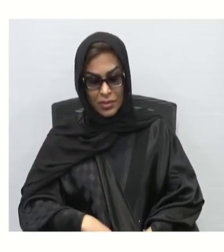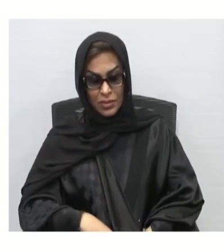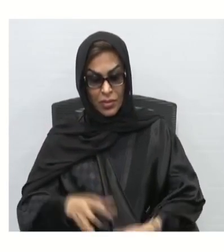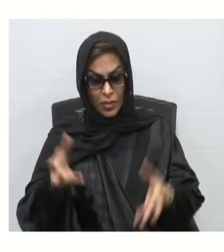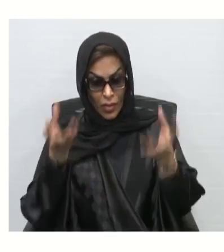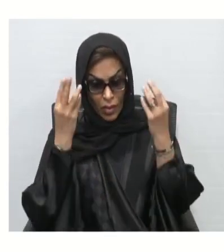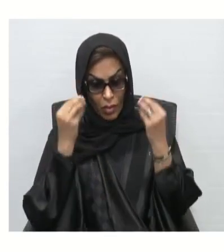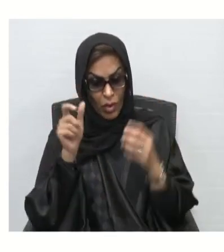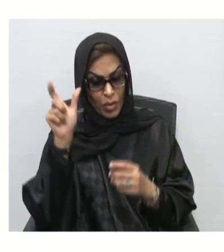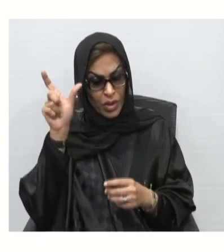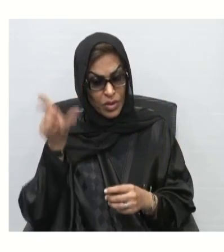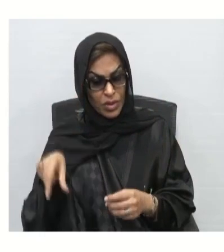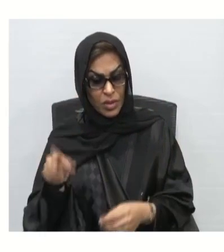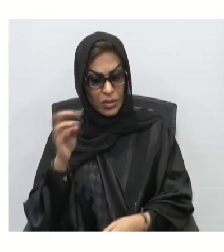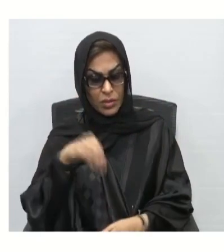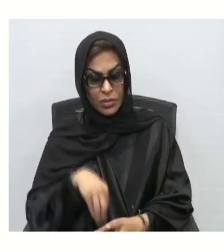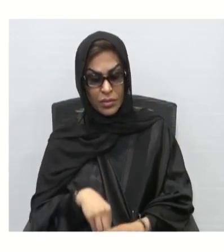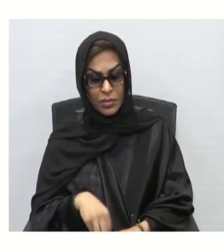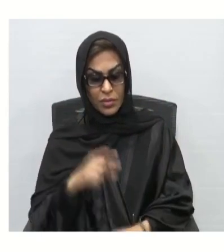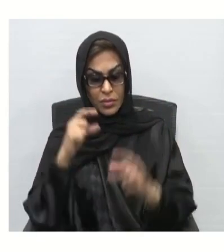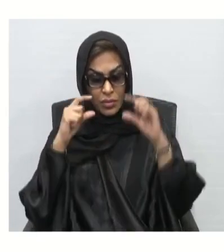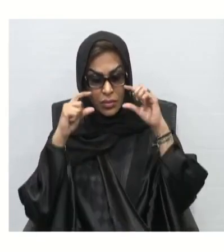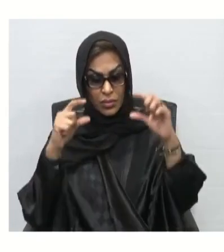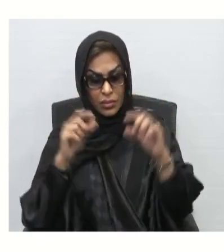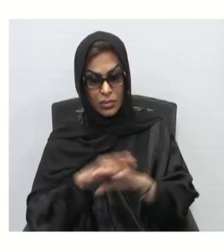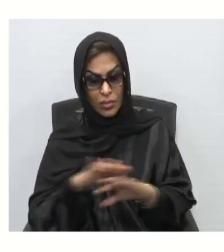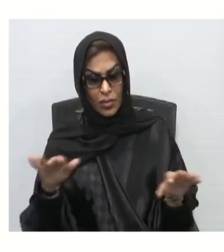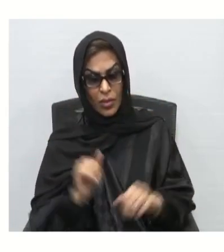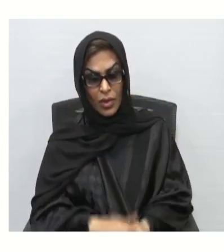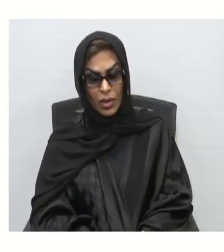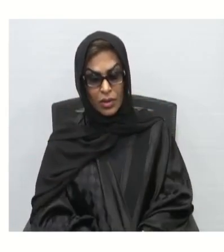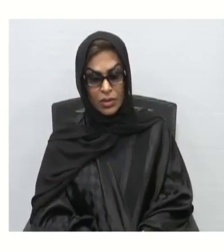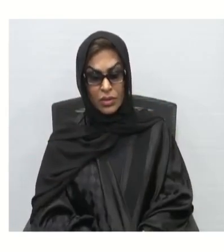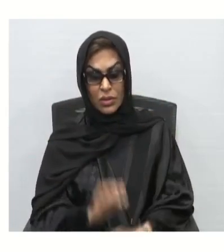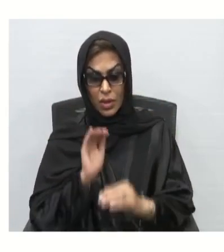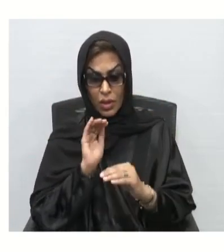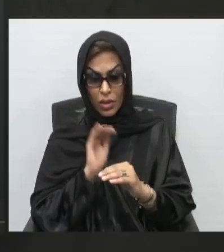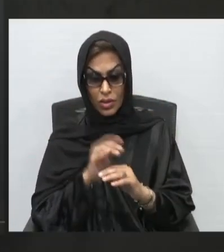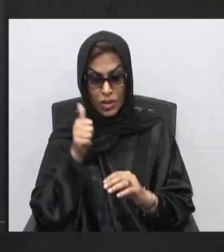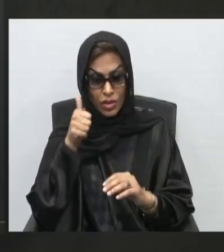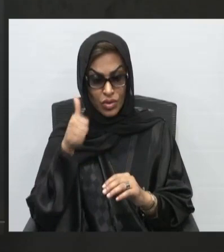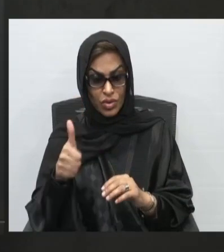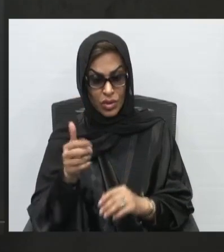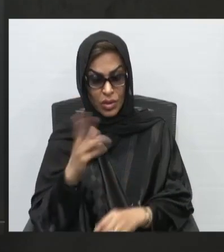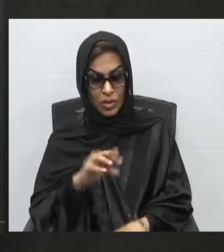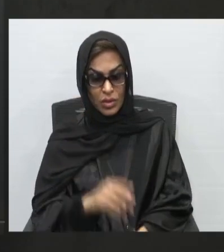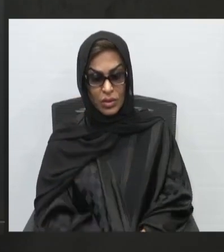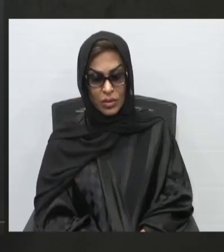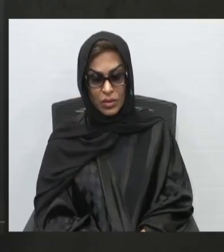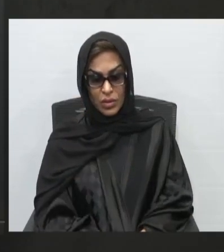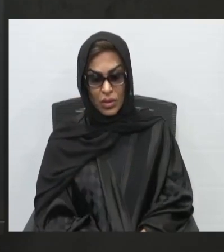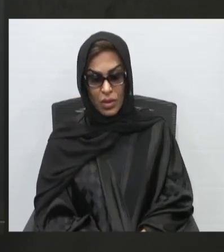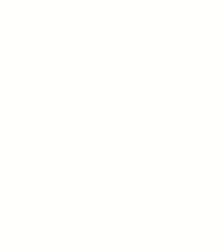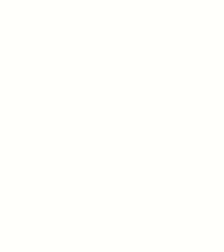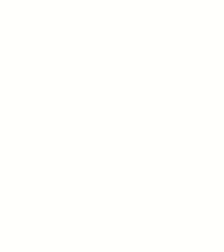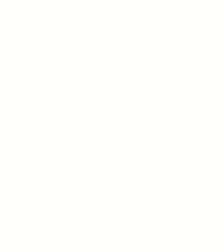معلوماتك الشخصيه او البنكيه بهذا الشيء تستطيع ان تنجح في عمليات الشراء